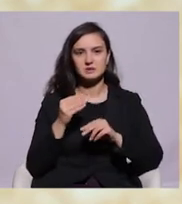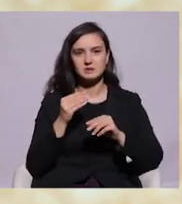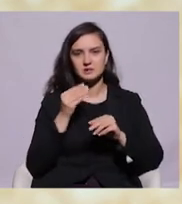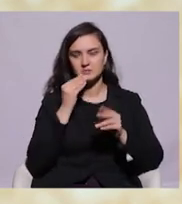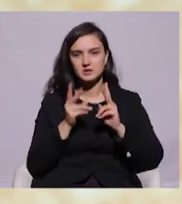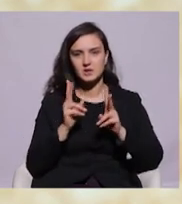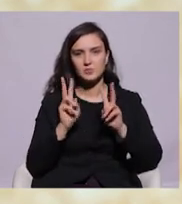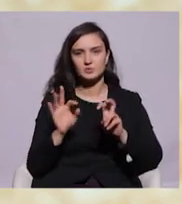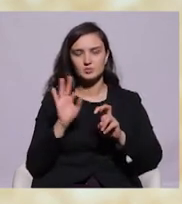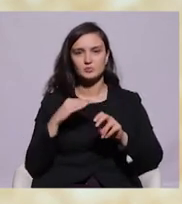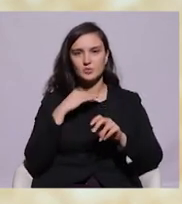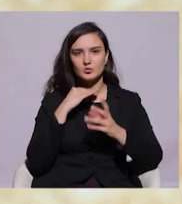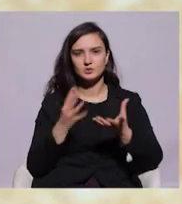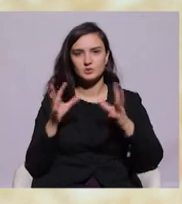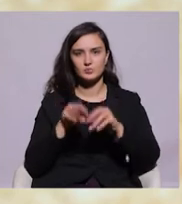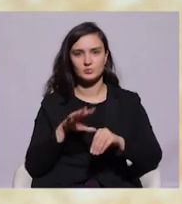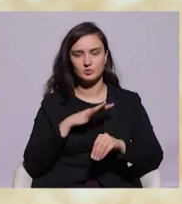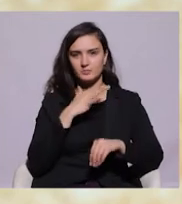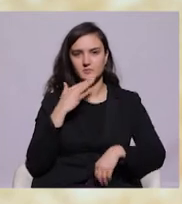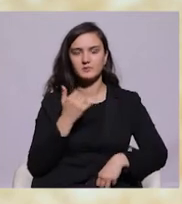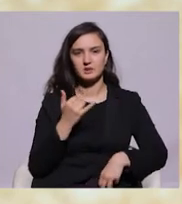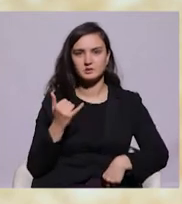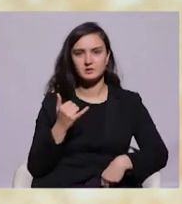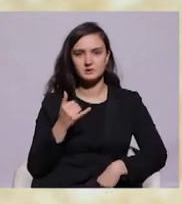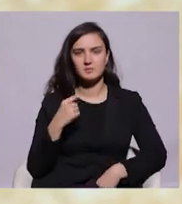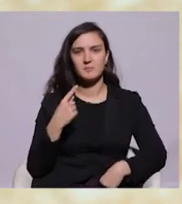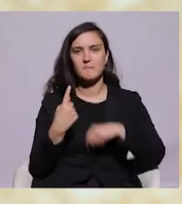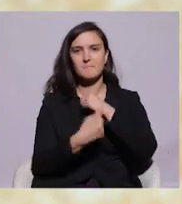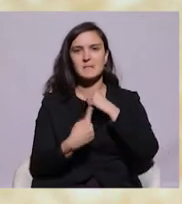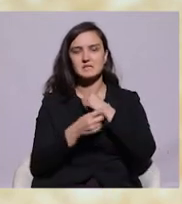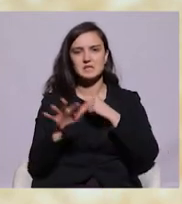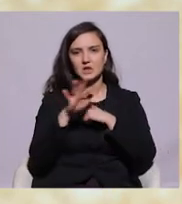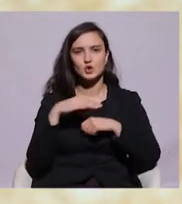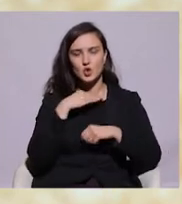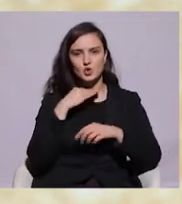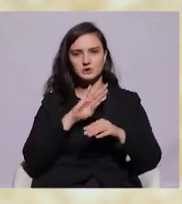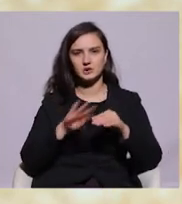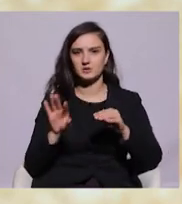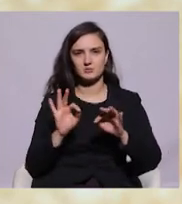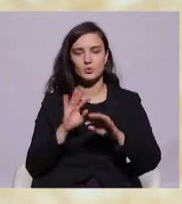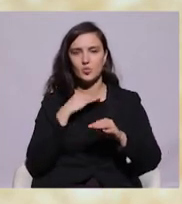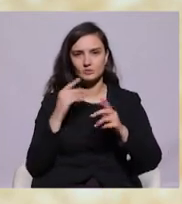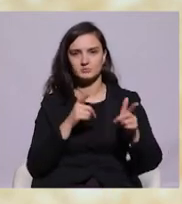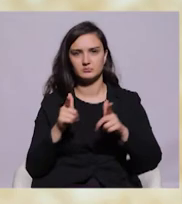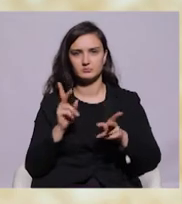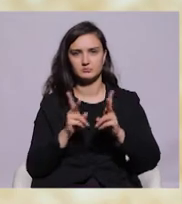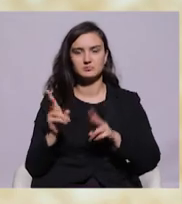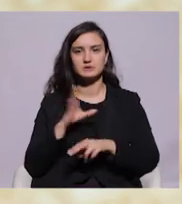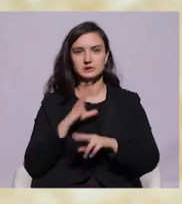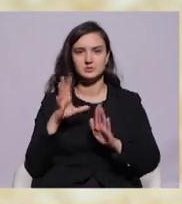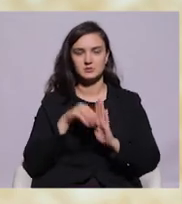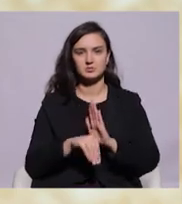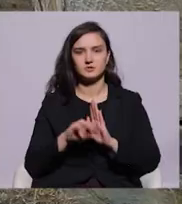მათი სამზარეულოც სწორედ ხორცეულით იყო დატვირთული. დღესაც მესხური სამზარეულო ხორცის განმომზადებული კერძებით არის